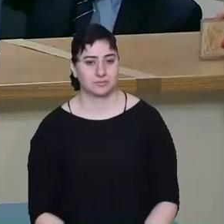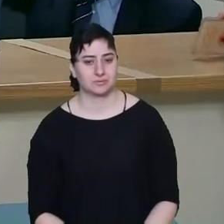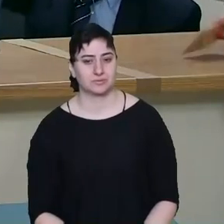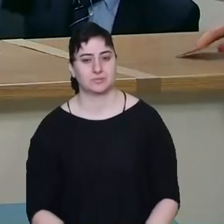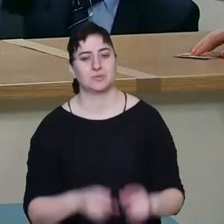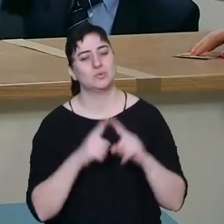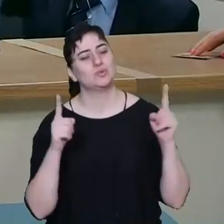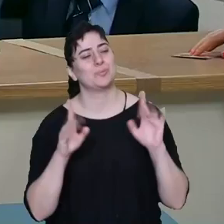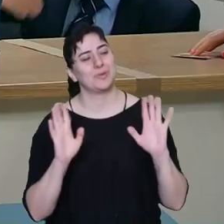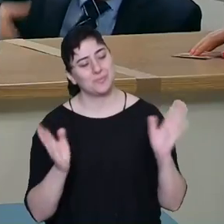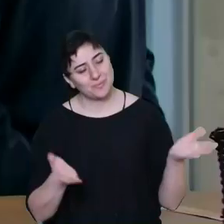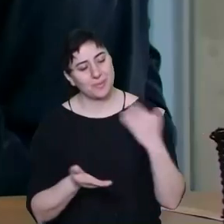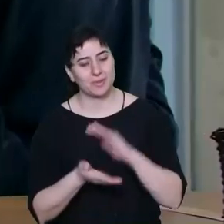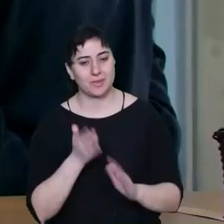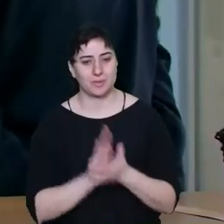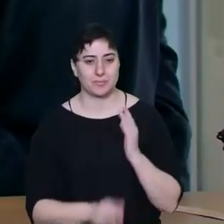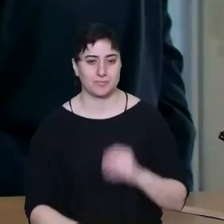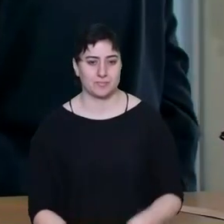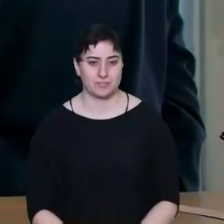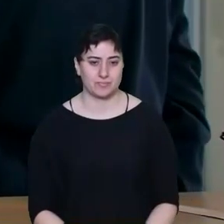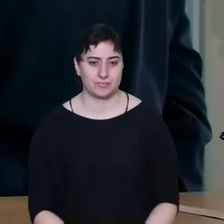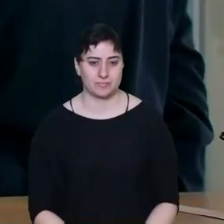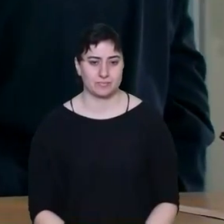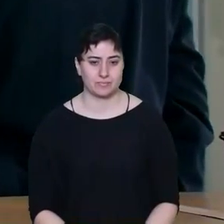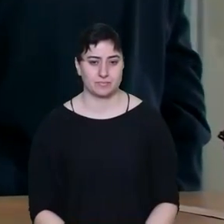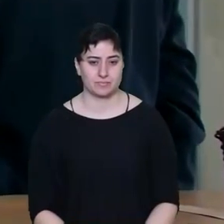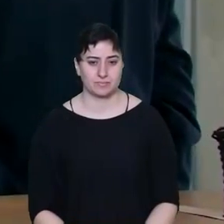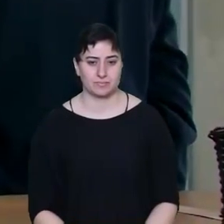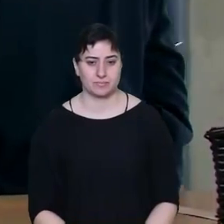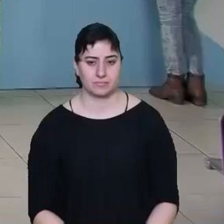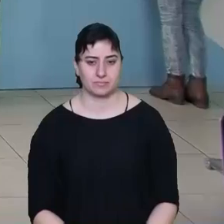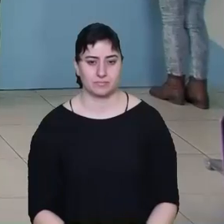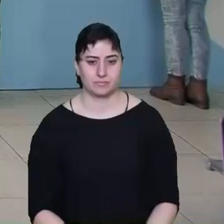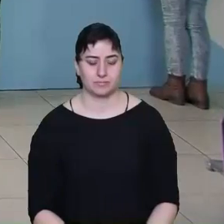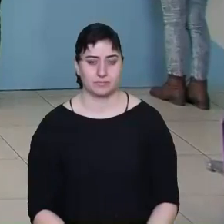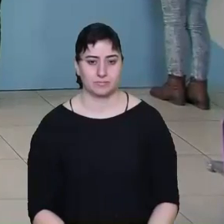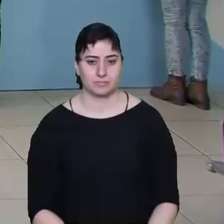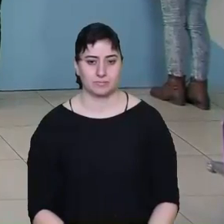hadi uzatma artık Allah aşkına gel ya. Nurhan elini kolunu sallaya sallaya bankadan çıktı.